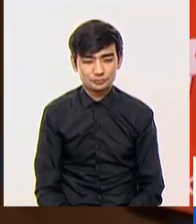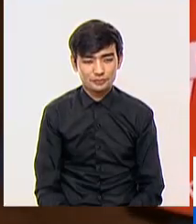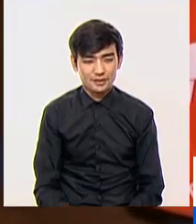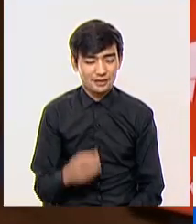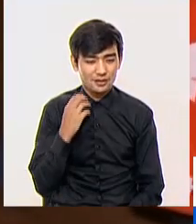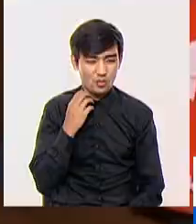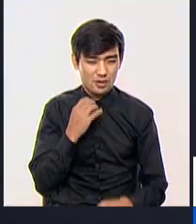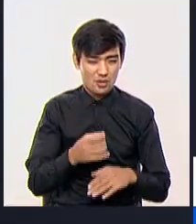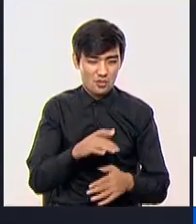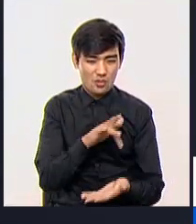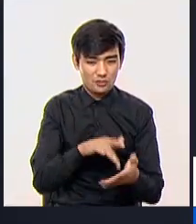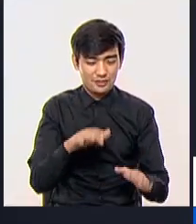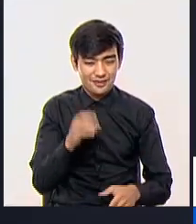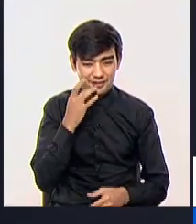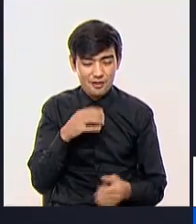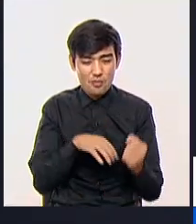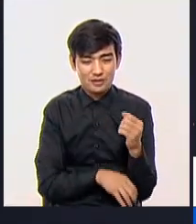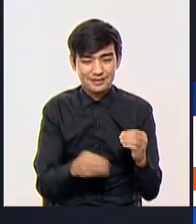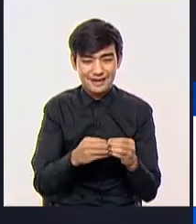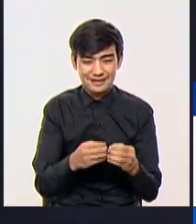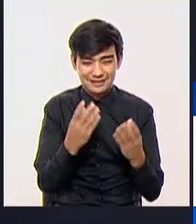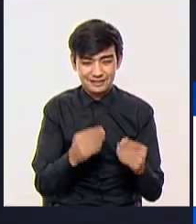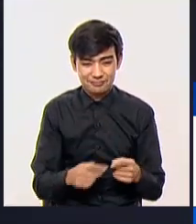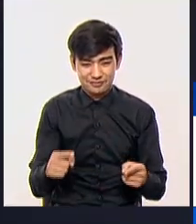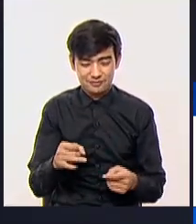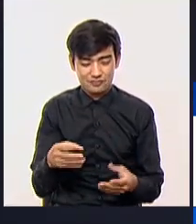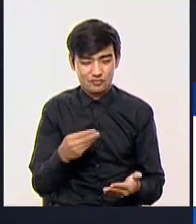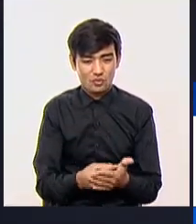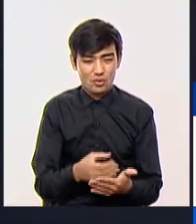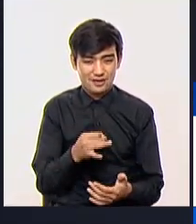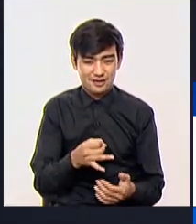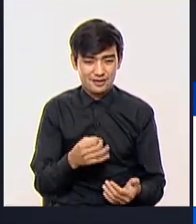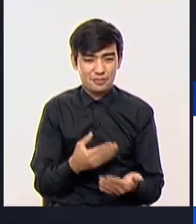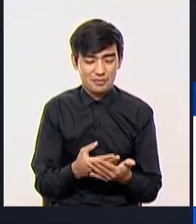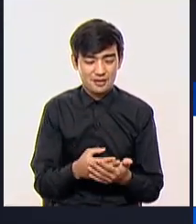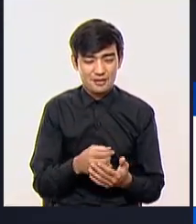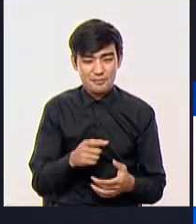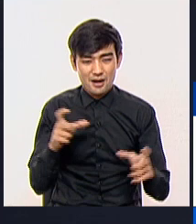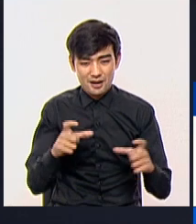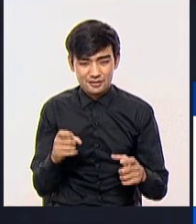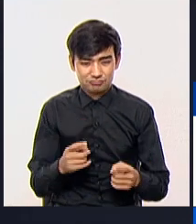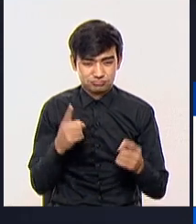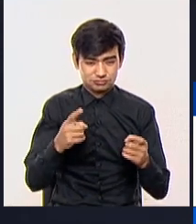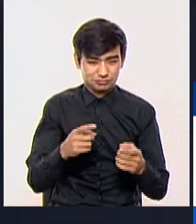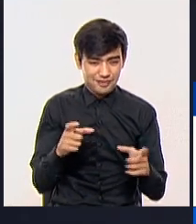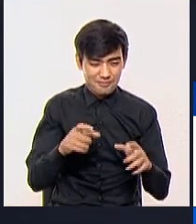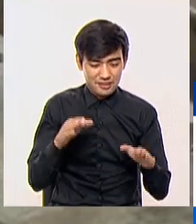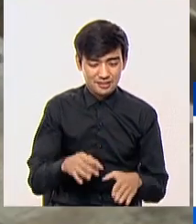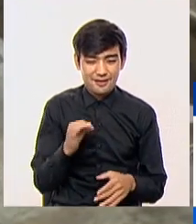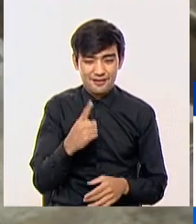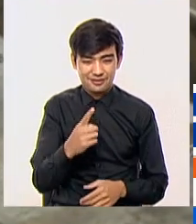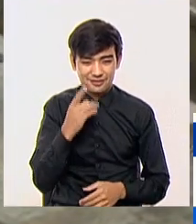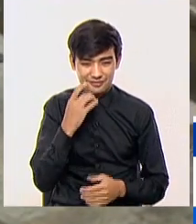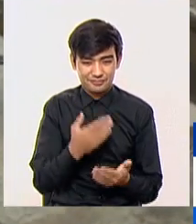Қызылорда қаласында жұмыртқа соңғы 10 күннің ішінде едәуір қымбаттаған. Мәселен, бұған дейін дүкендер мен ірі сауда орталықтарында өнімнің бір